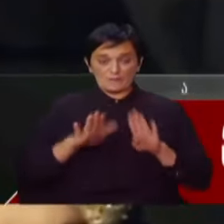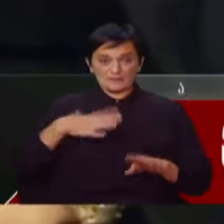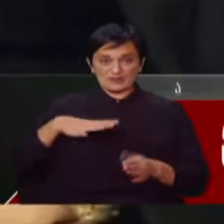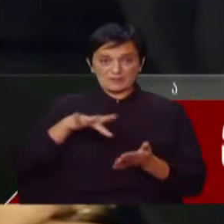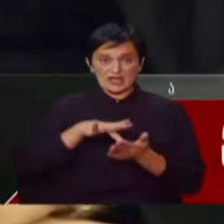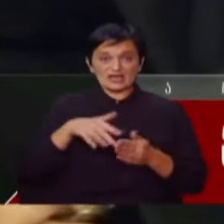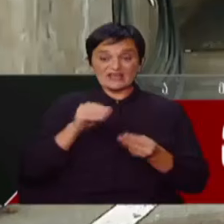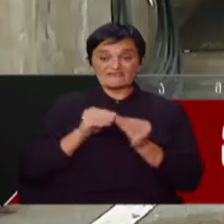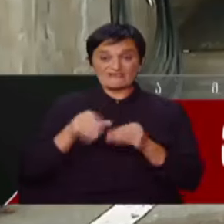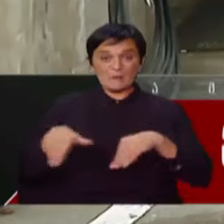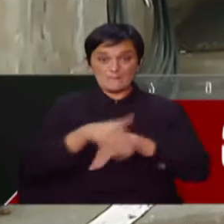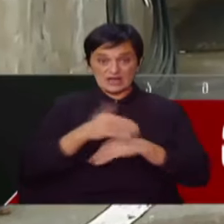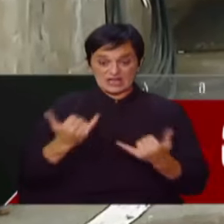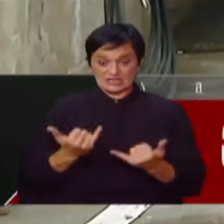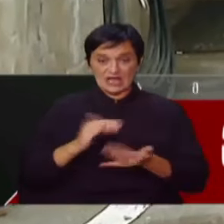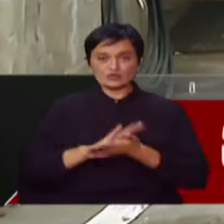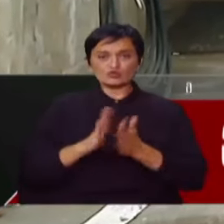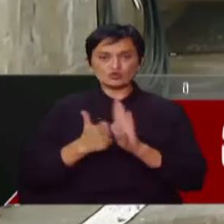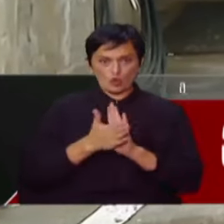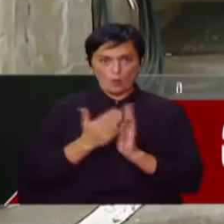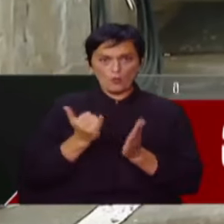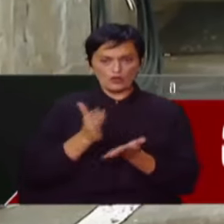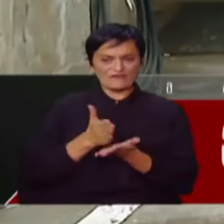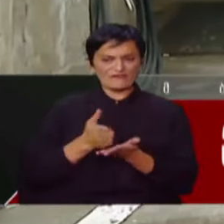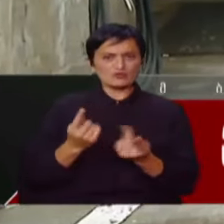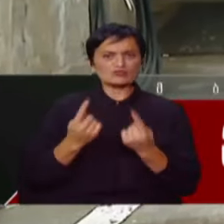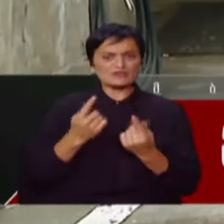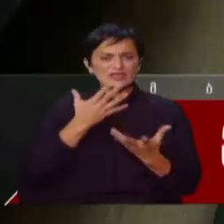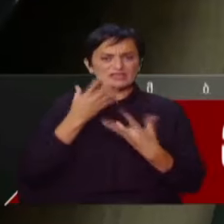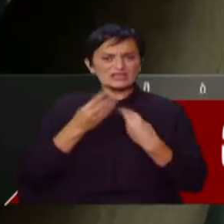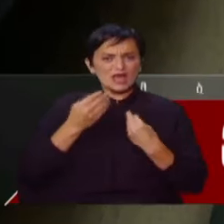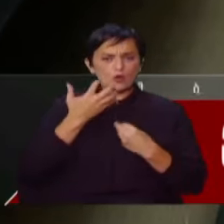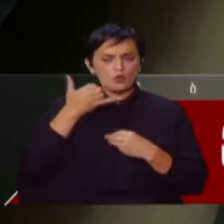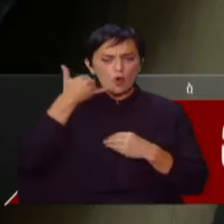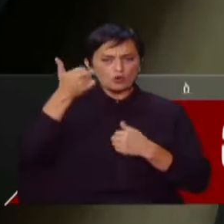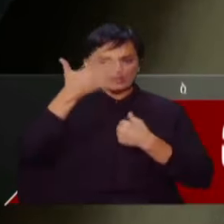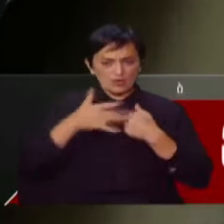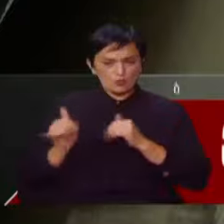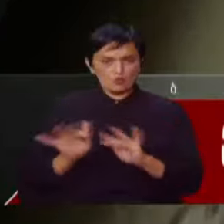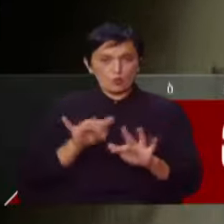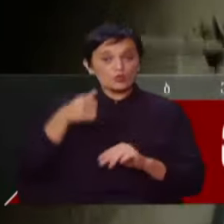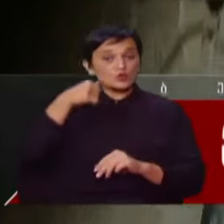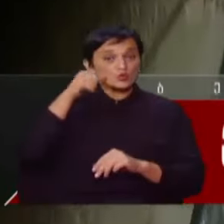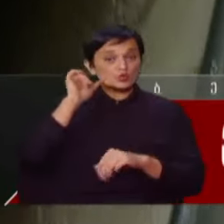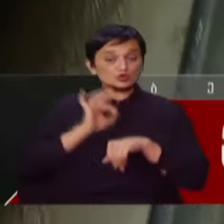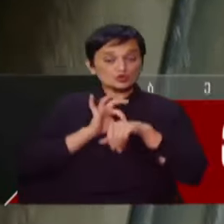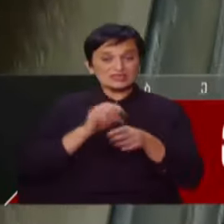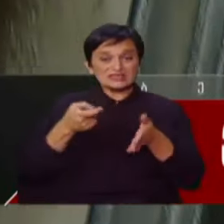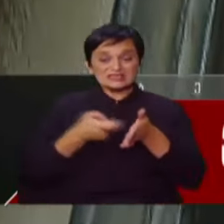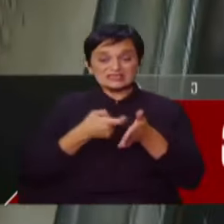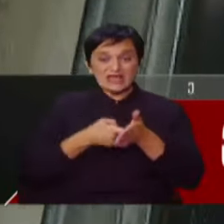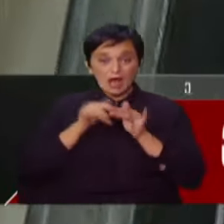თბილისში იგივე მისამართზე დღეის მდგომარეობითაც მოქმედებდა მსხვილი თაღლითური call center-ი, საიდანაც გუშინ ჩატარებული